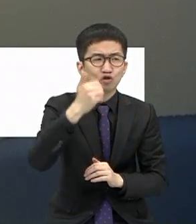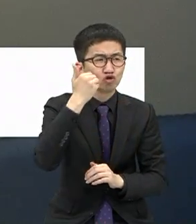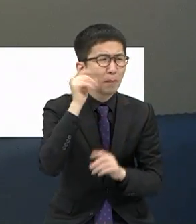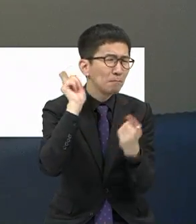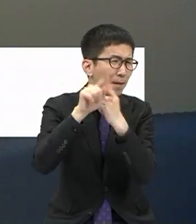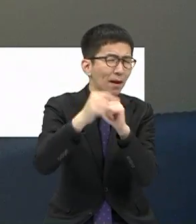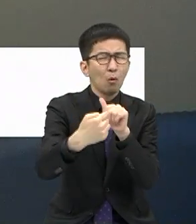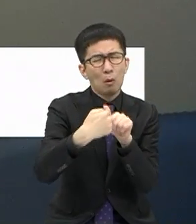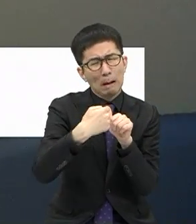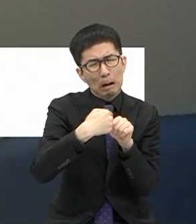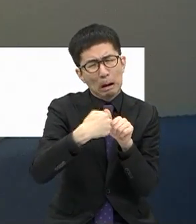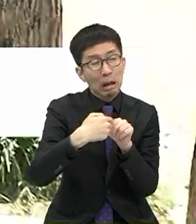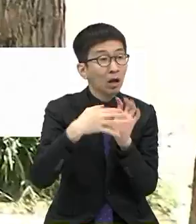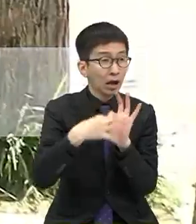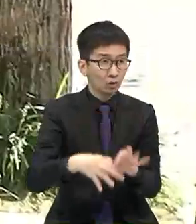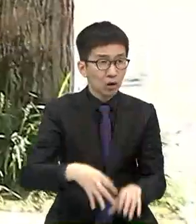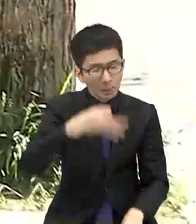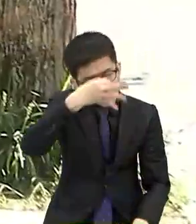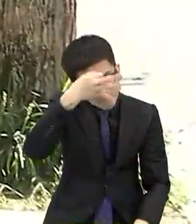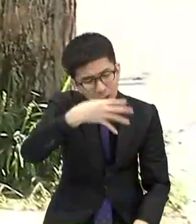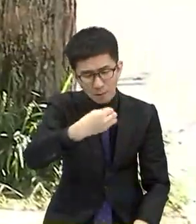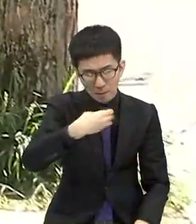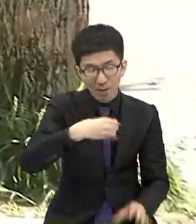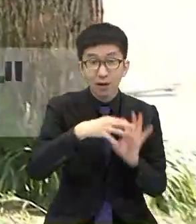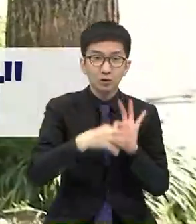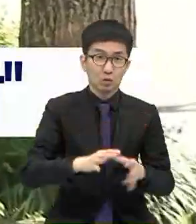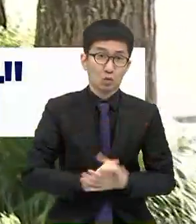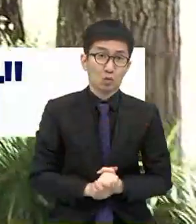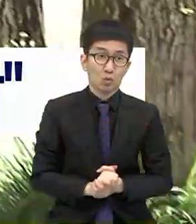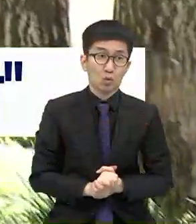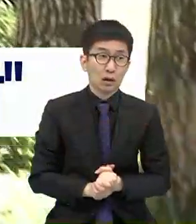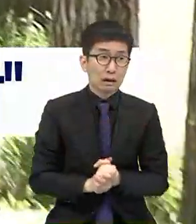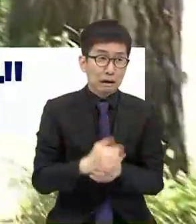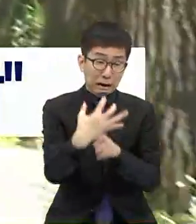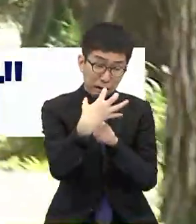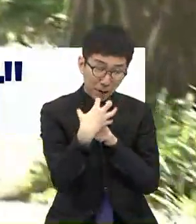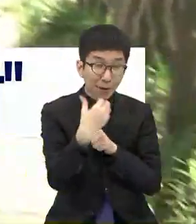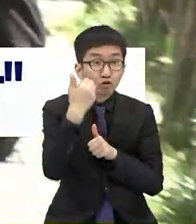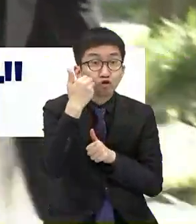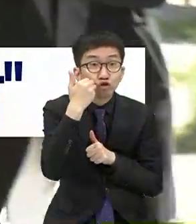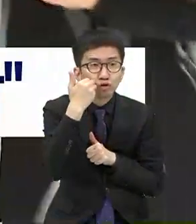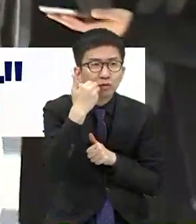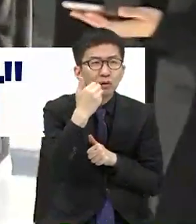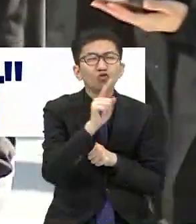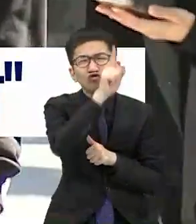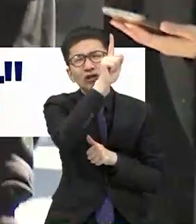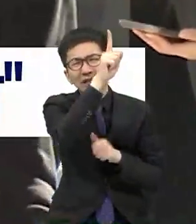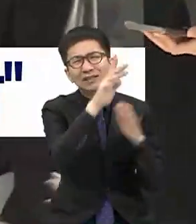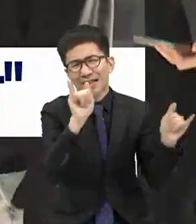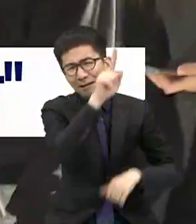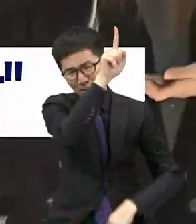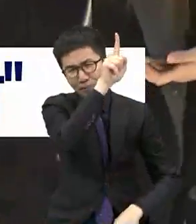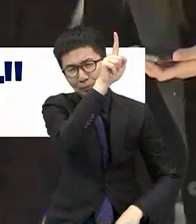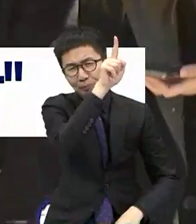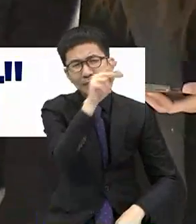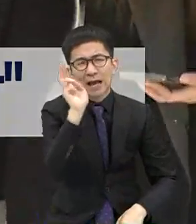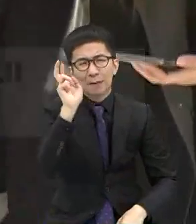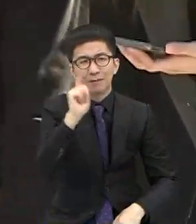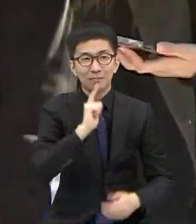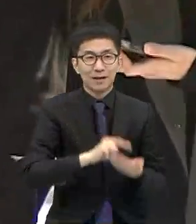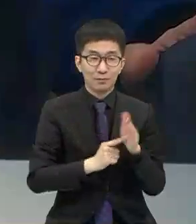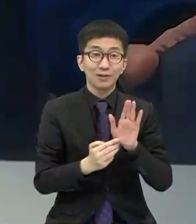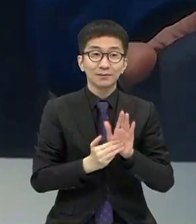못하고 그냥 죄송하다고. 황 전 사장은 이런 압박을 결국 최종 인사권자의 뜻으로 짐작했다고